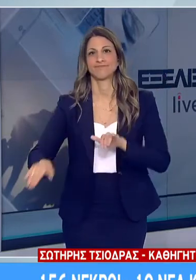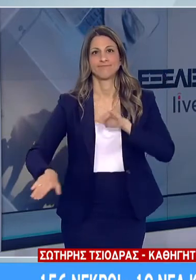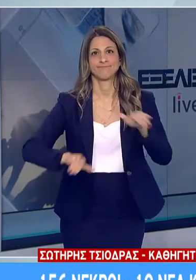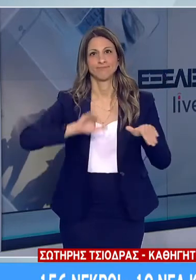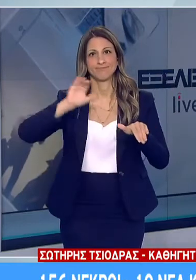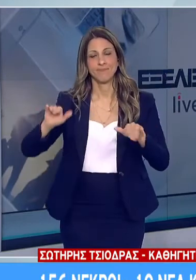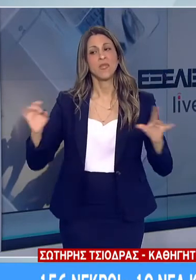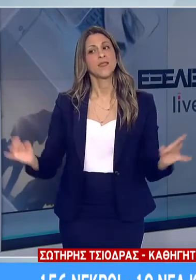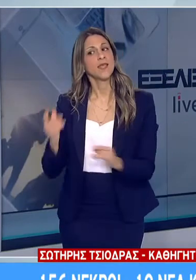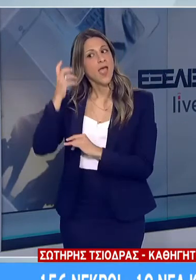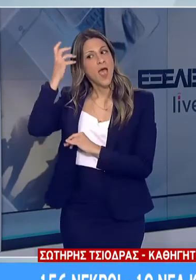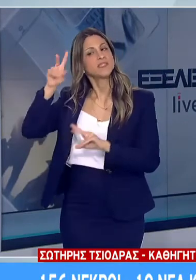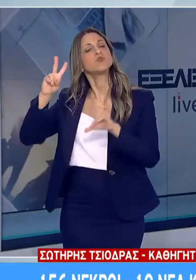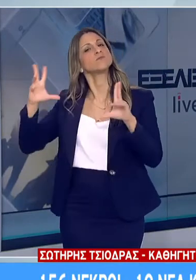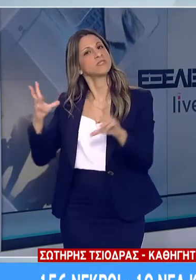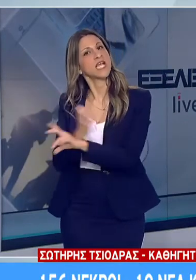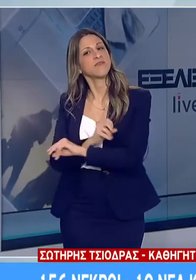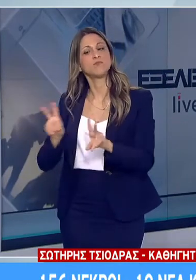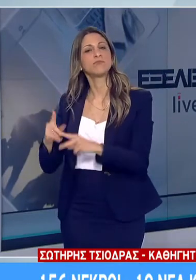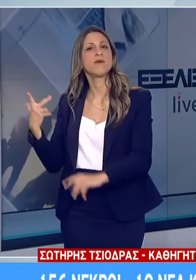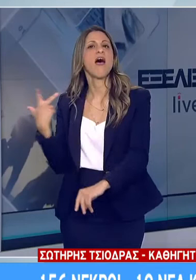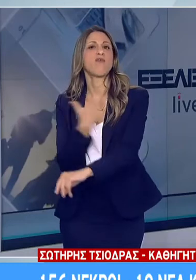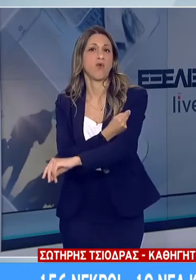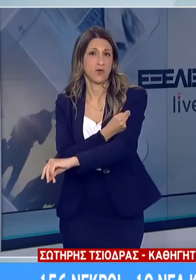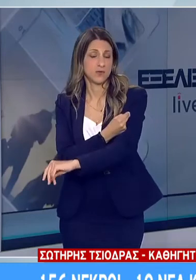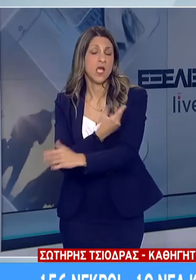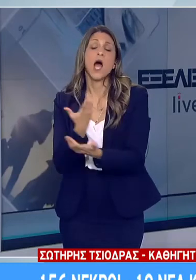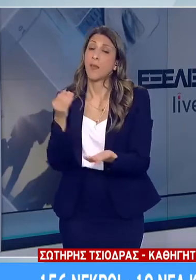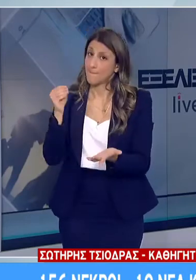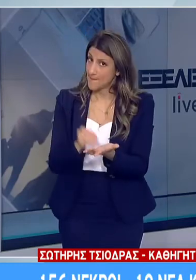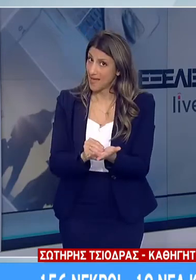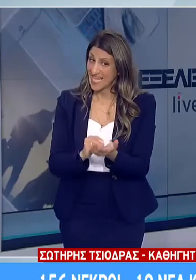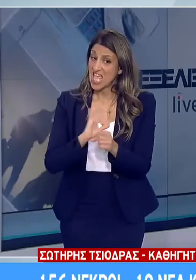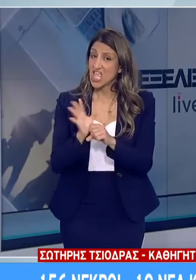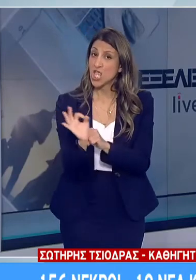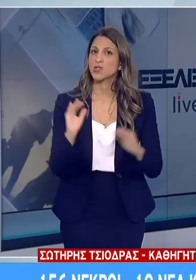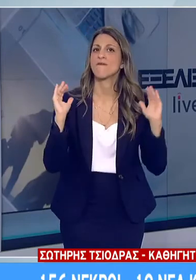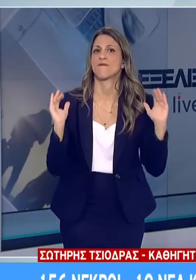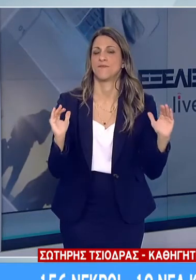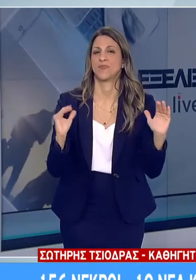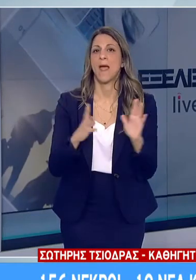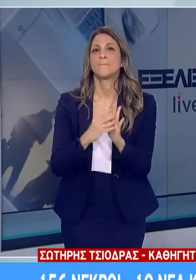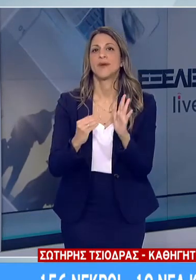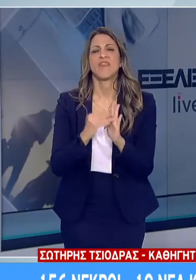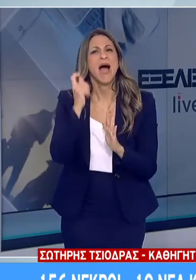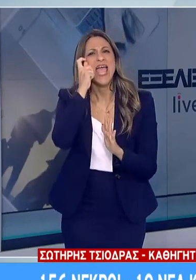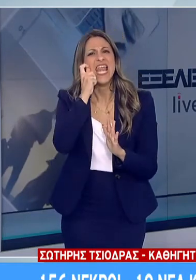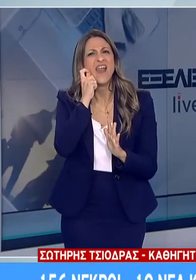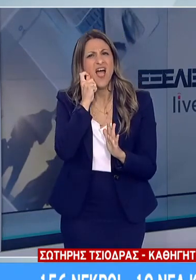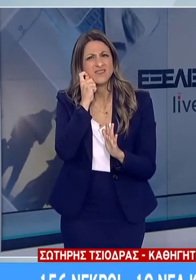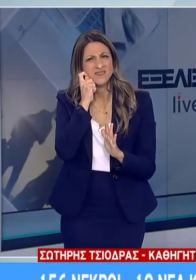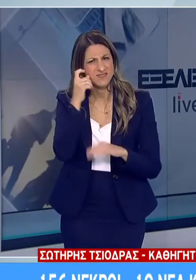ανακάλυψη ενός επιτυχημένου εμβολίου, όπως παραδείγματος χάρη κάνουν οι ιοί της γρήπης. Για την λαρά έχουμε επιτυχημένα εμβόλια και όμως δεν